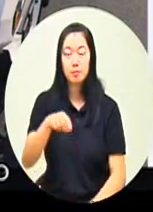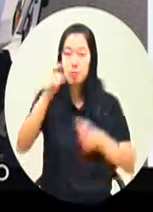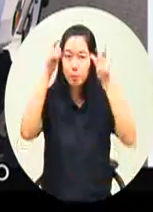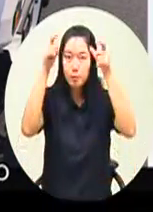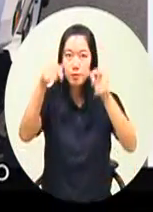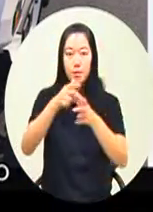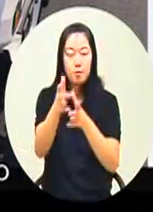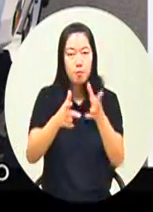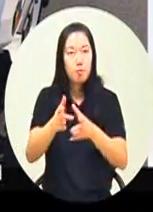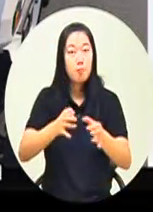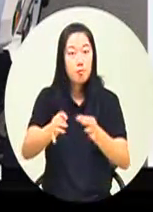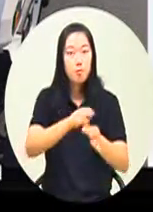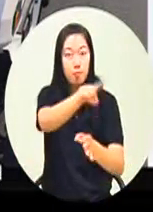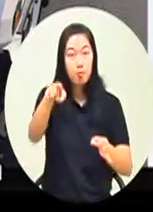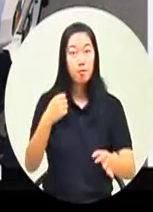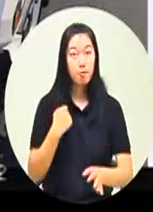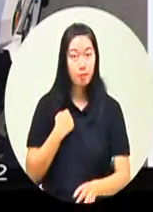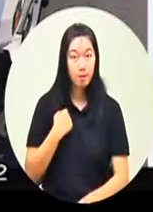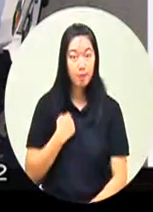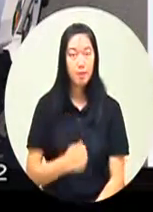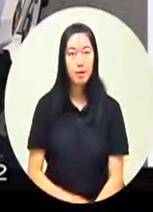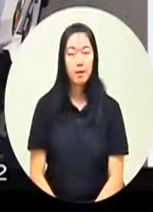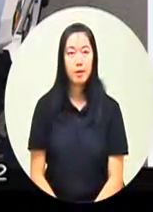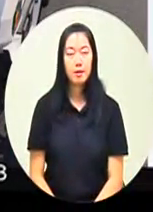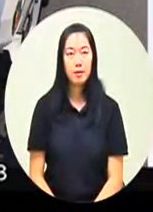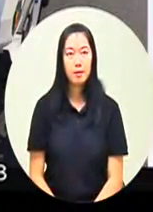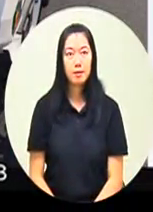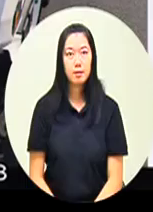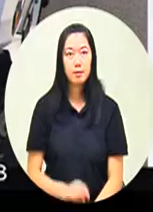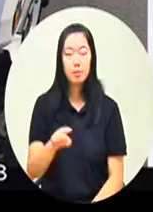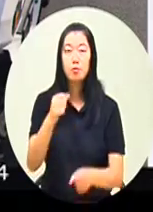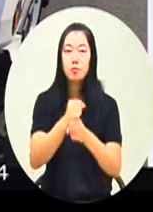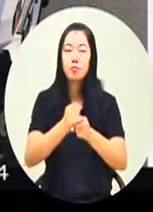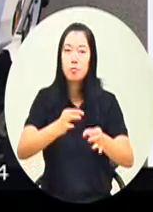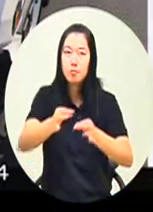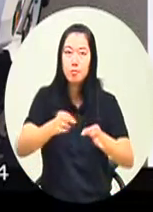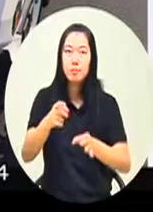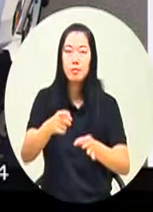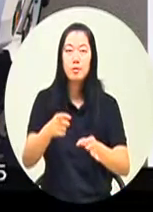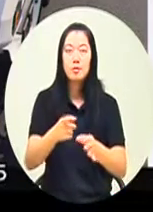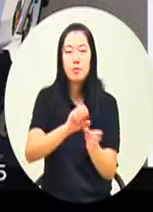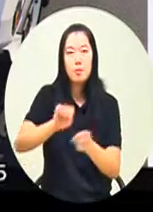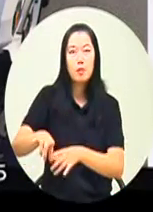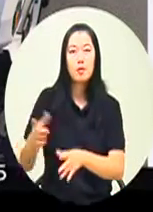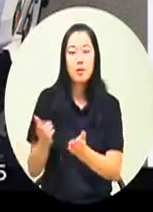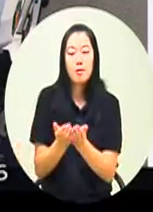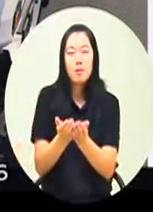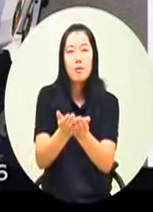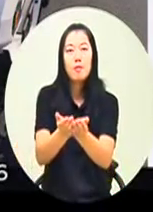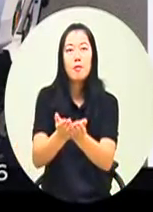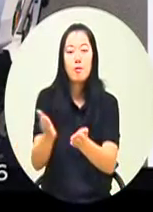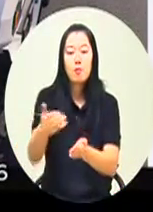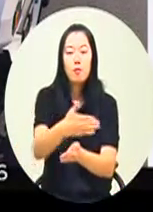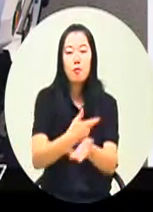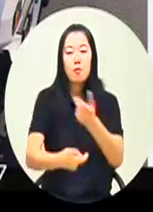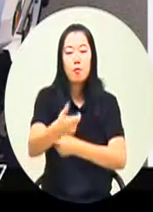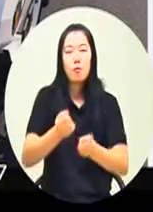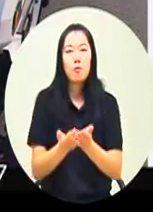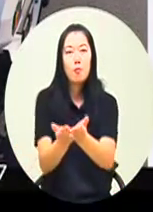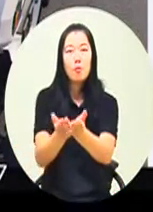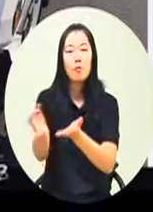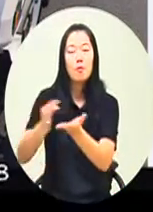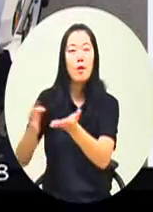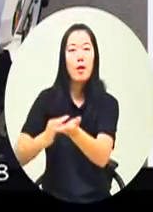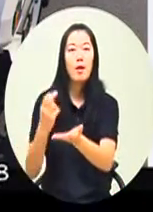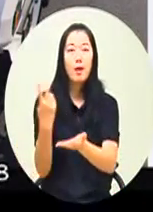厂商大家都知道这个做渔业的放弃卖了两艘渔船从做脚踏车捷运开始脚踏